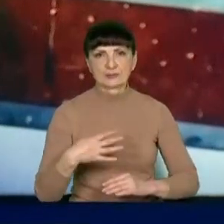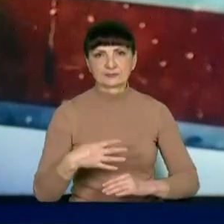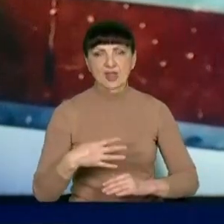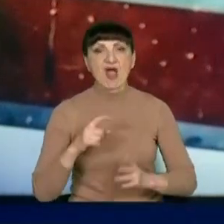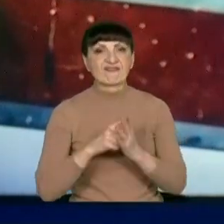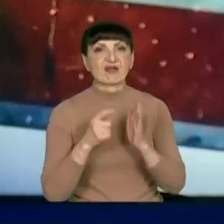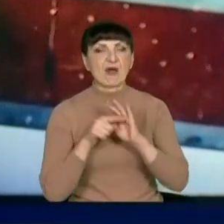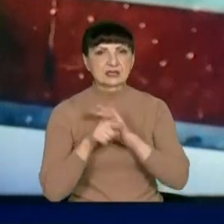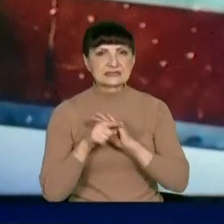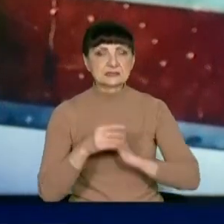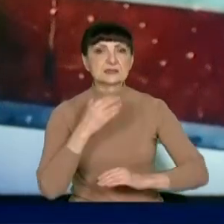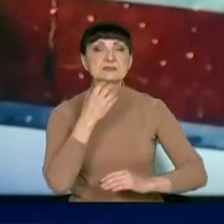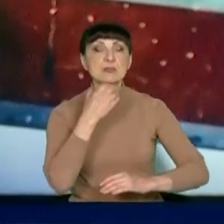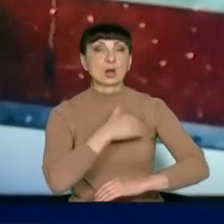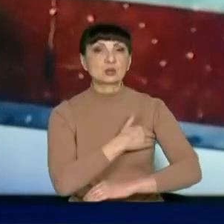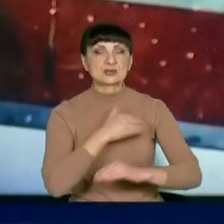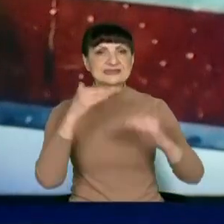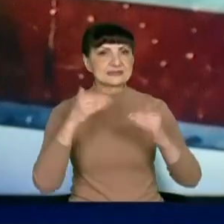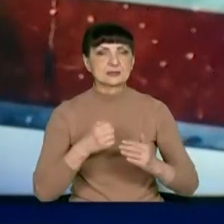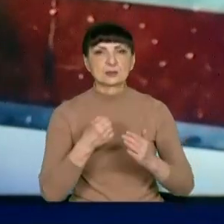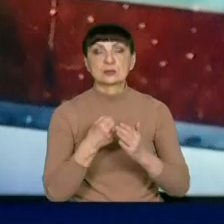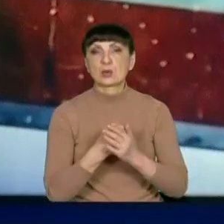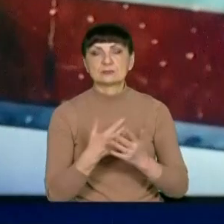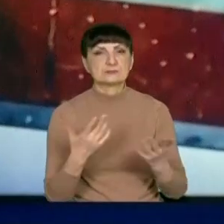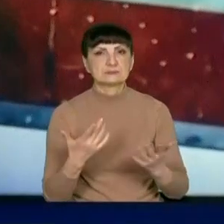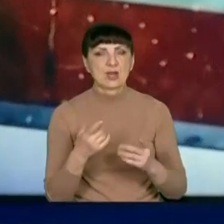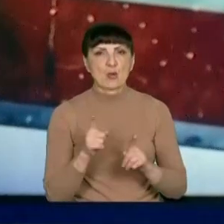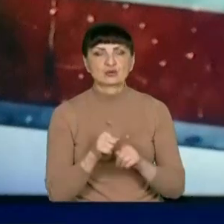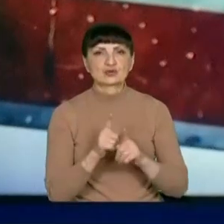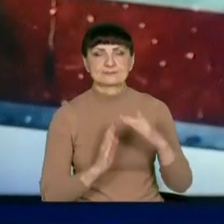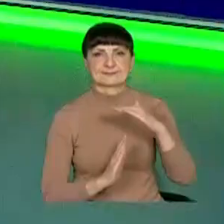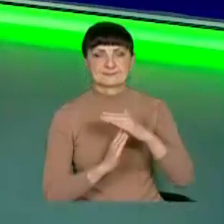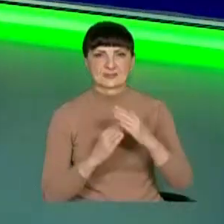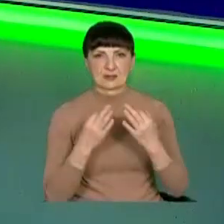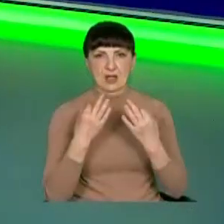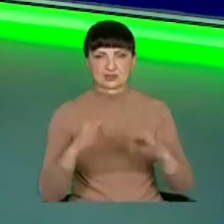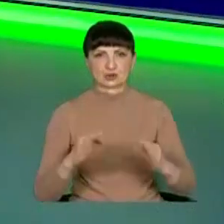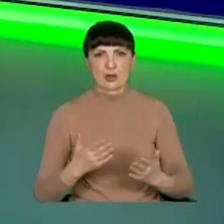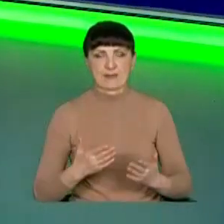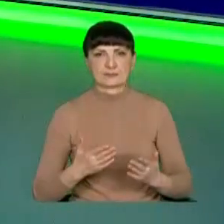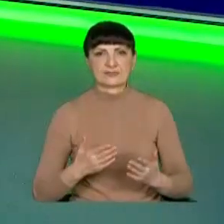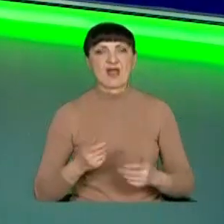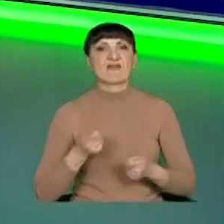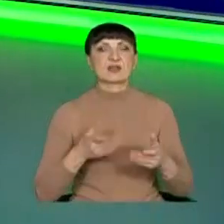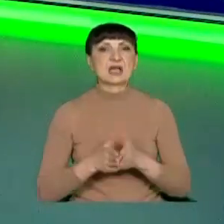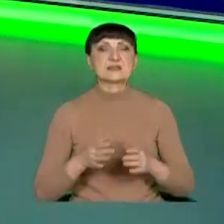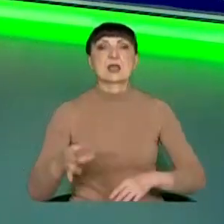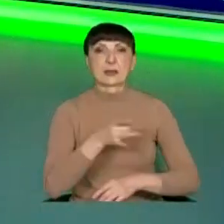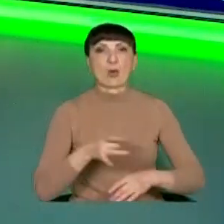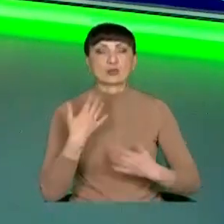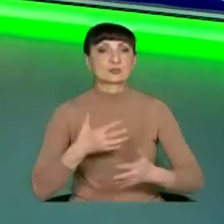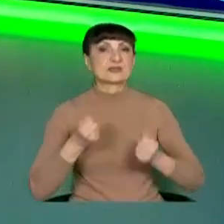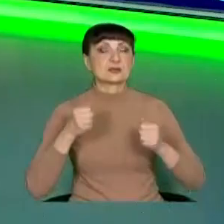в квартирах температура воздуха снизилась до минимально допустимого показателя. Власти региона приняли